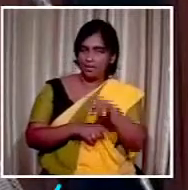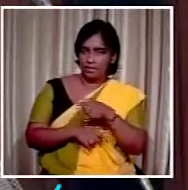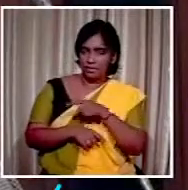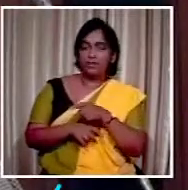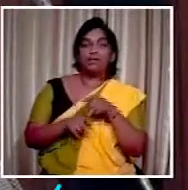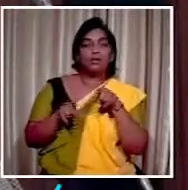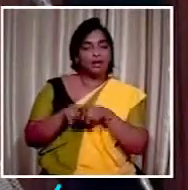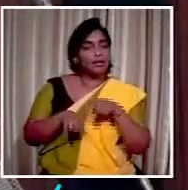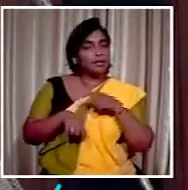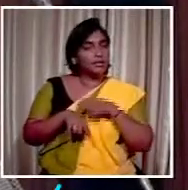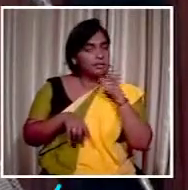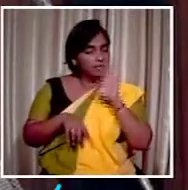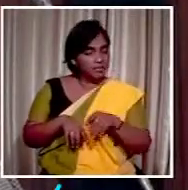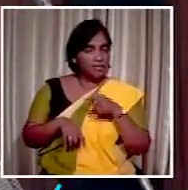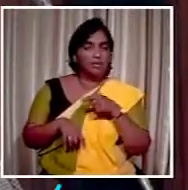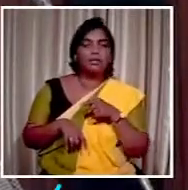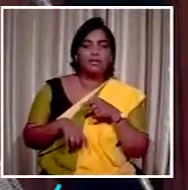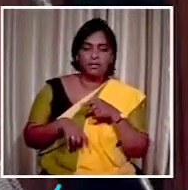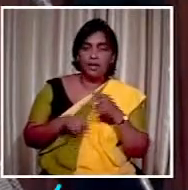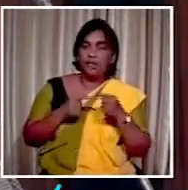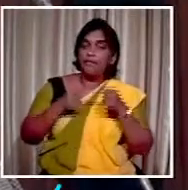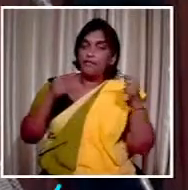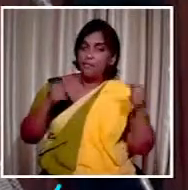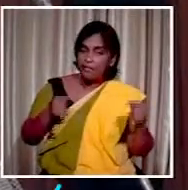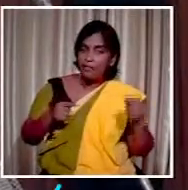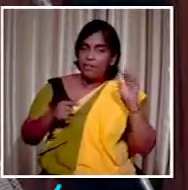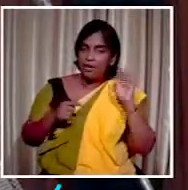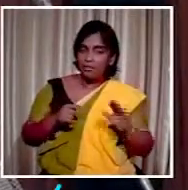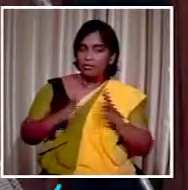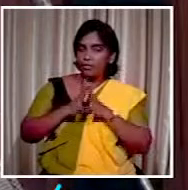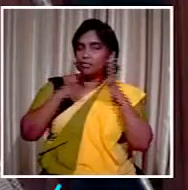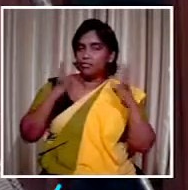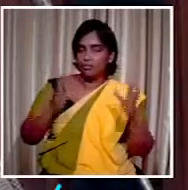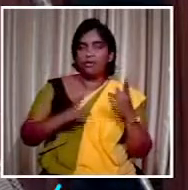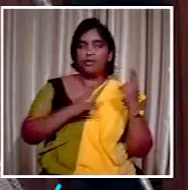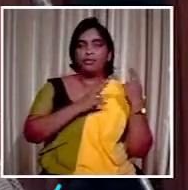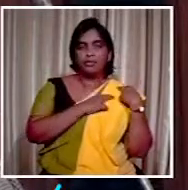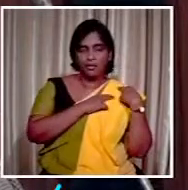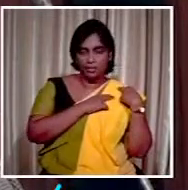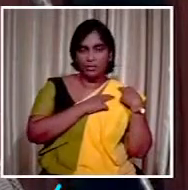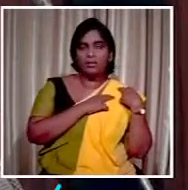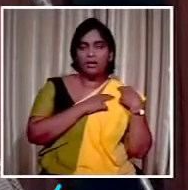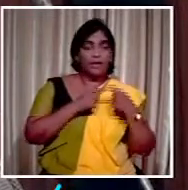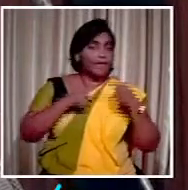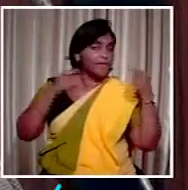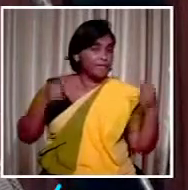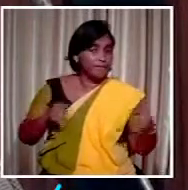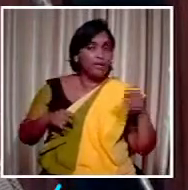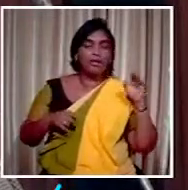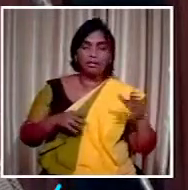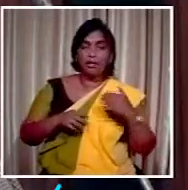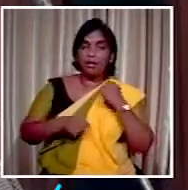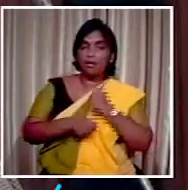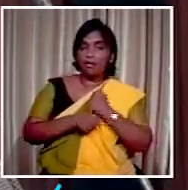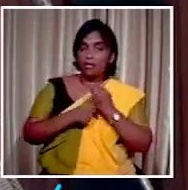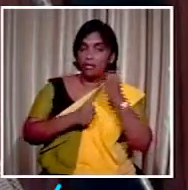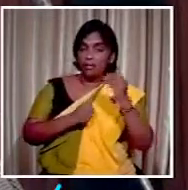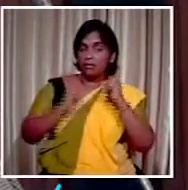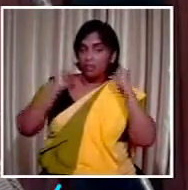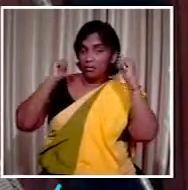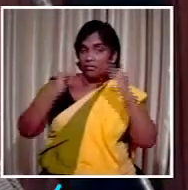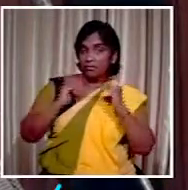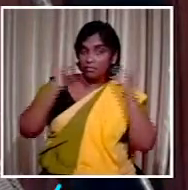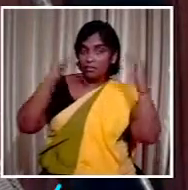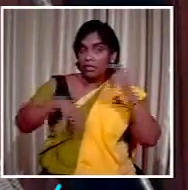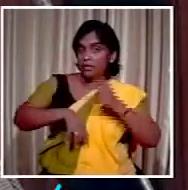මේ අවස්ථාවේදී විපක්ෂයටත් තියෙන විශාල වගකීමක්. විපක්ෂයට ආණ්ඩු බාර දෙන්නේ සමෘද්ධිමත් වෙලාවට